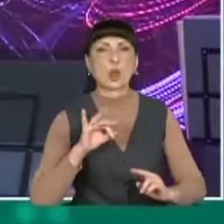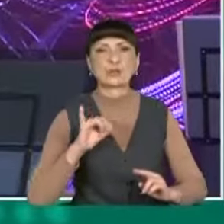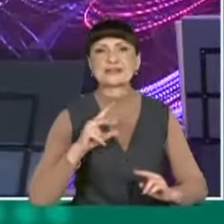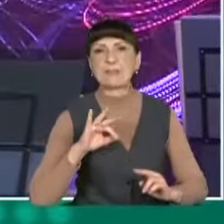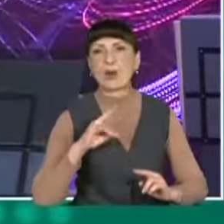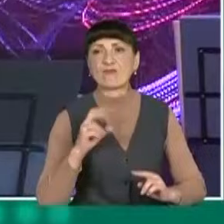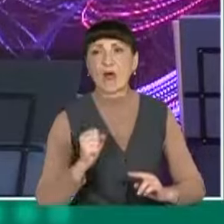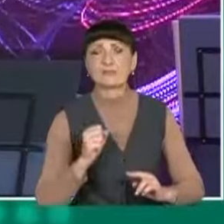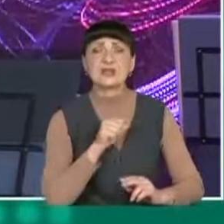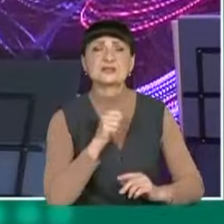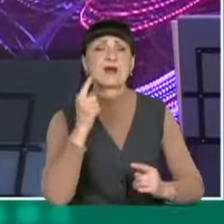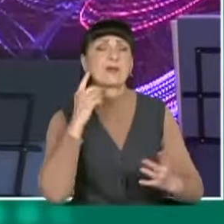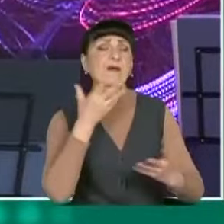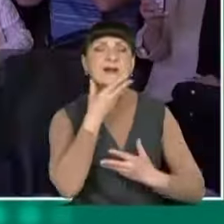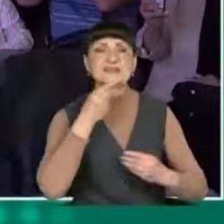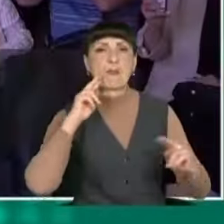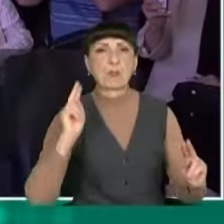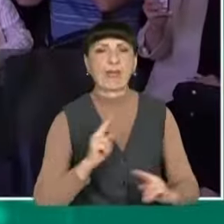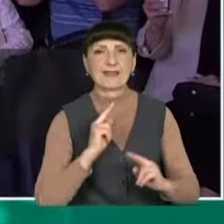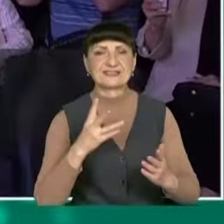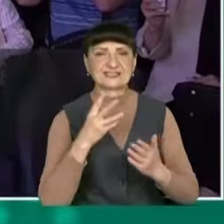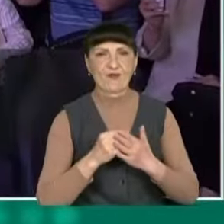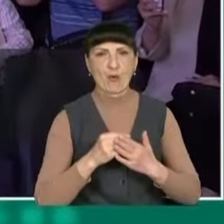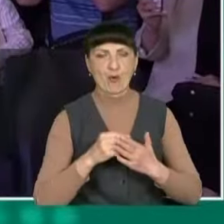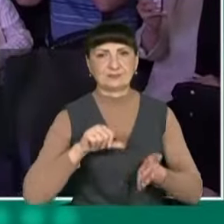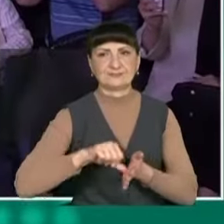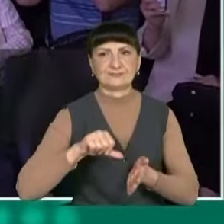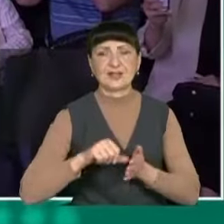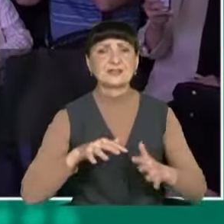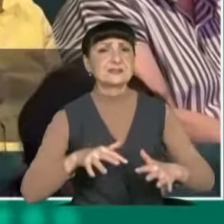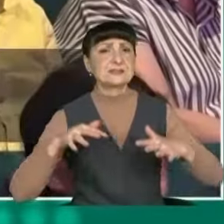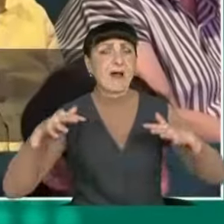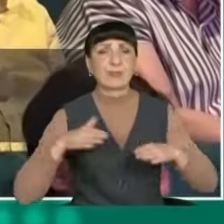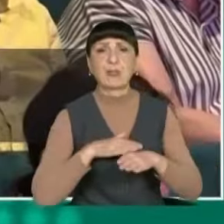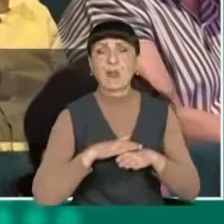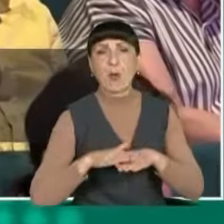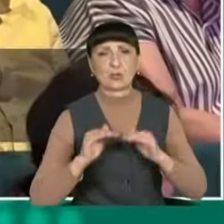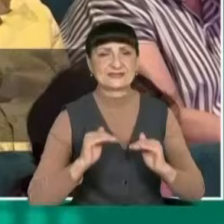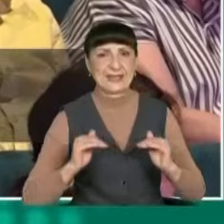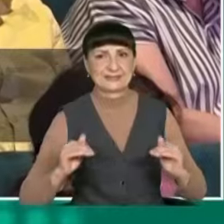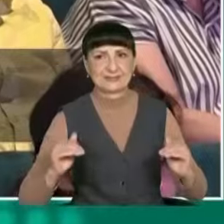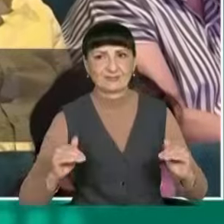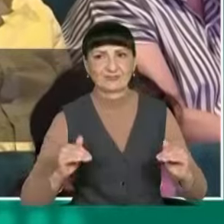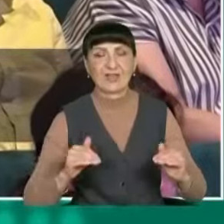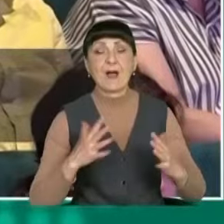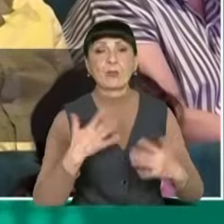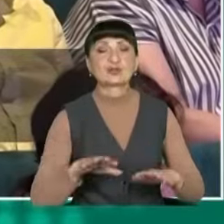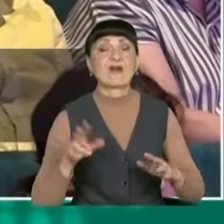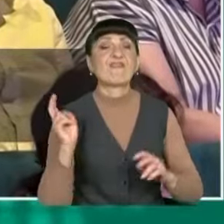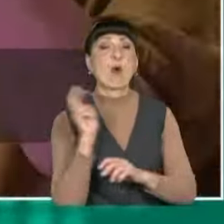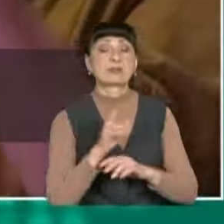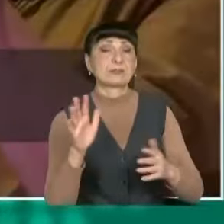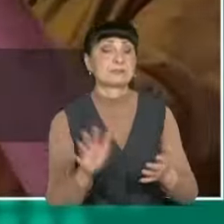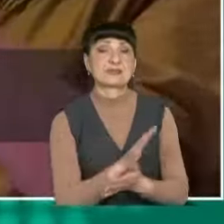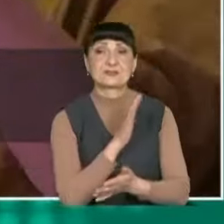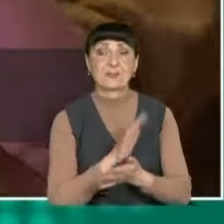исполнив для них самые яркие композиции своего репертуара. Зал был заполнен практически полностью. К слову, вход был абсолютно